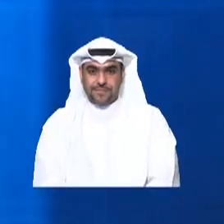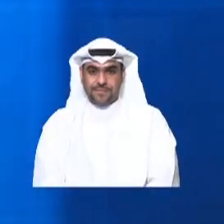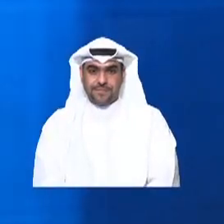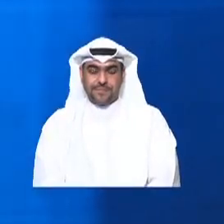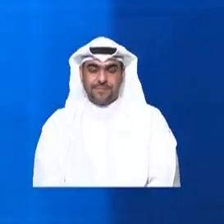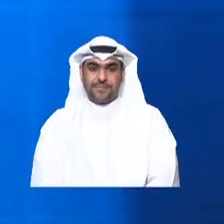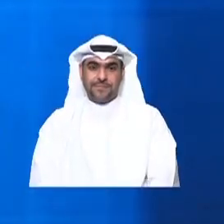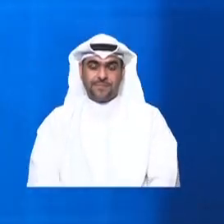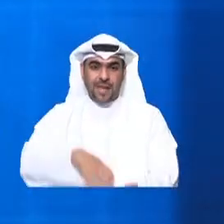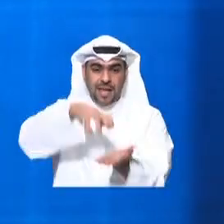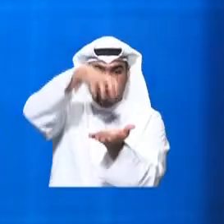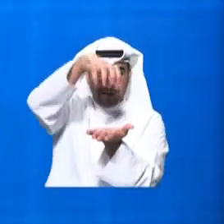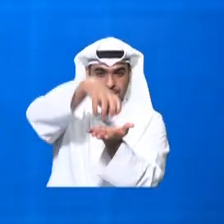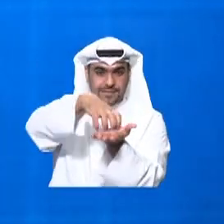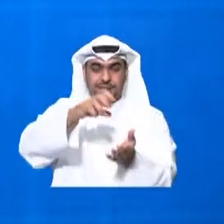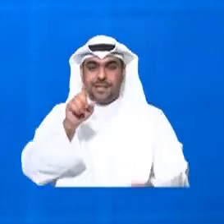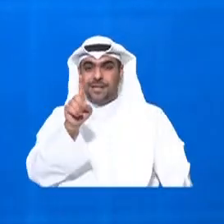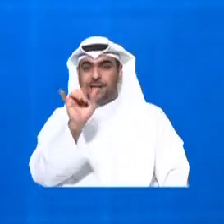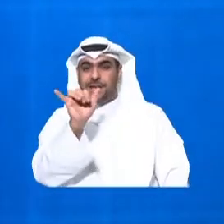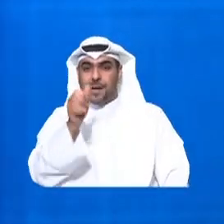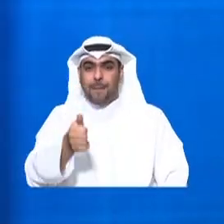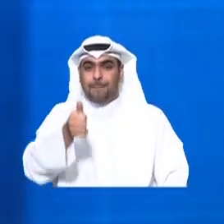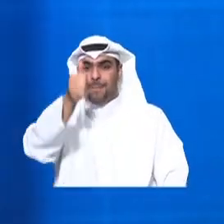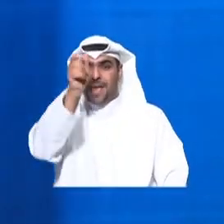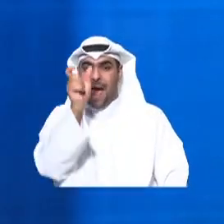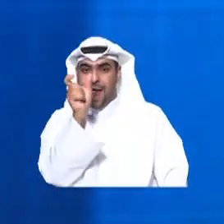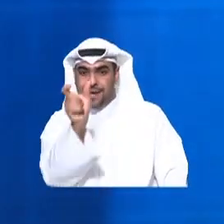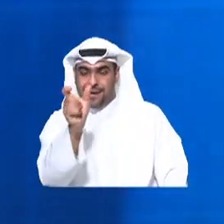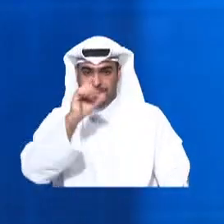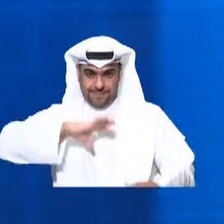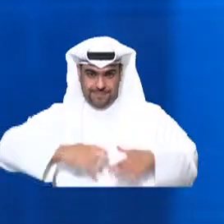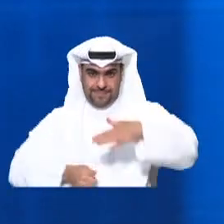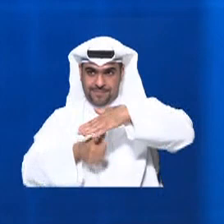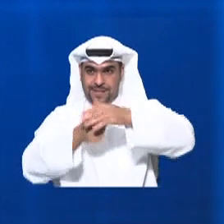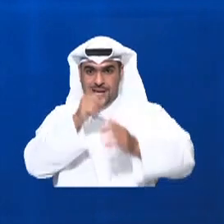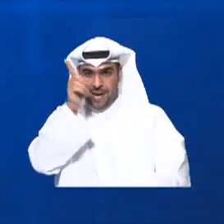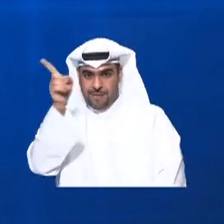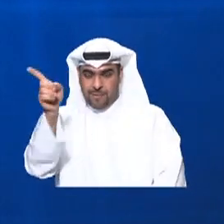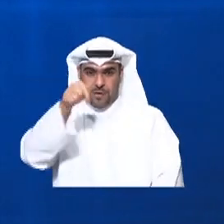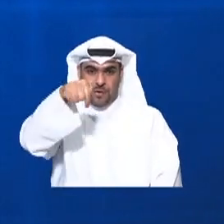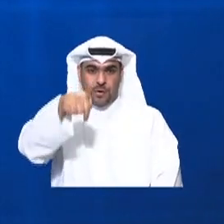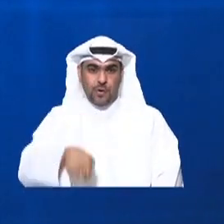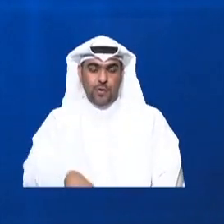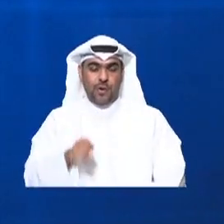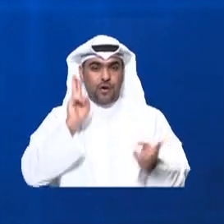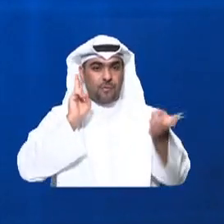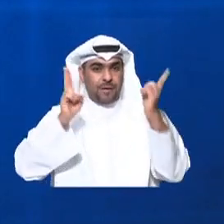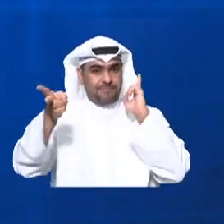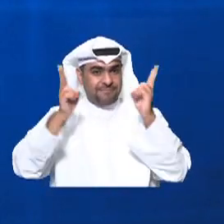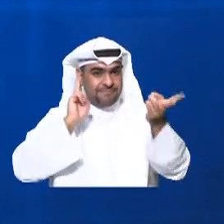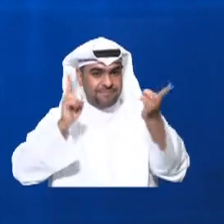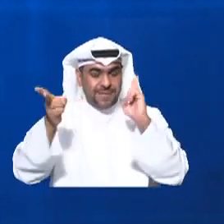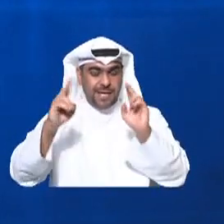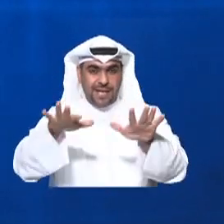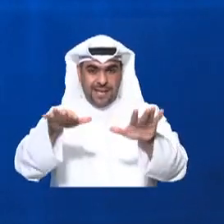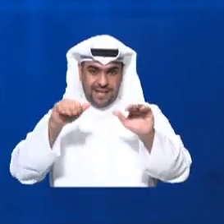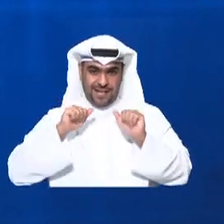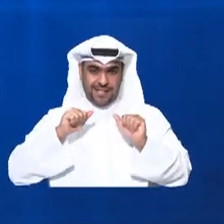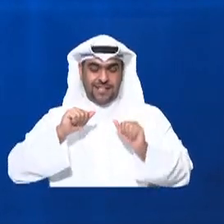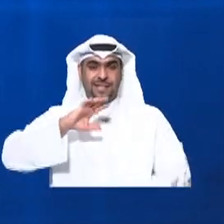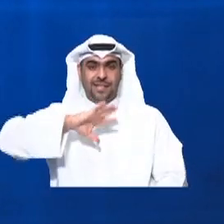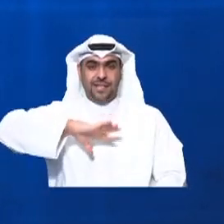احتفل في قصر بيان صباح اليوم بتسلم سمو نائب الأمير وولي العهد الشيخ مشعل الأحمد الجابر الصباح حفظه